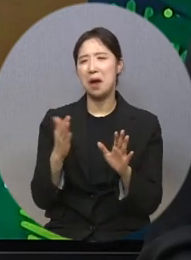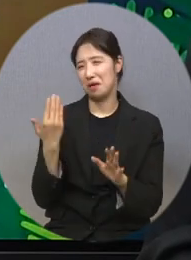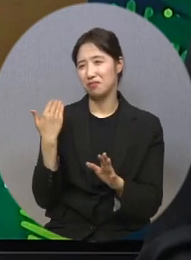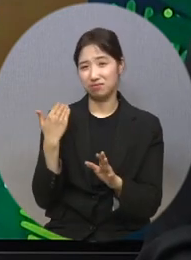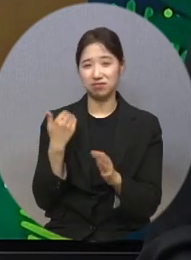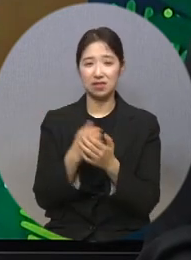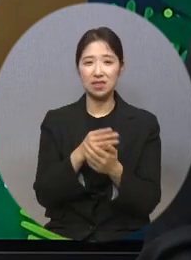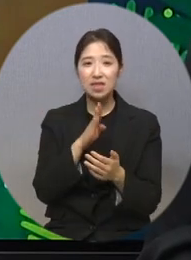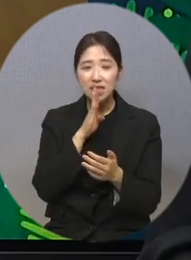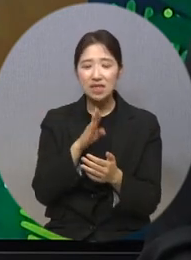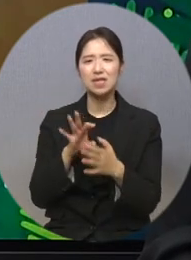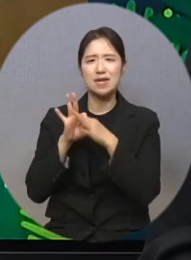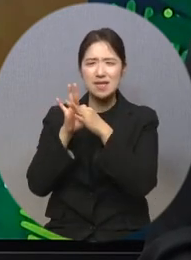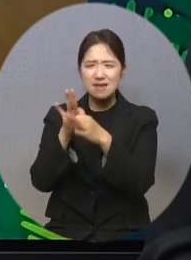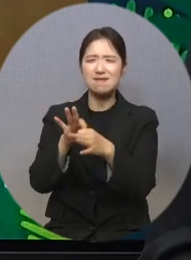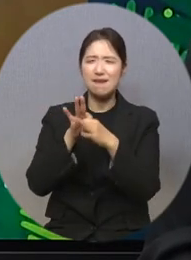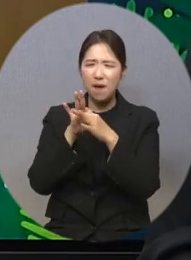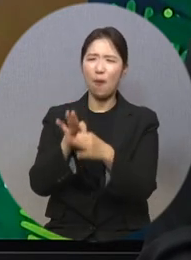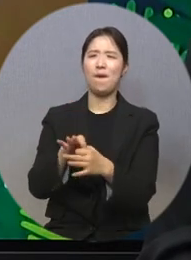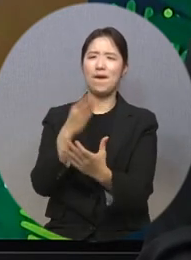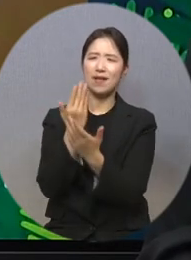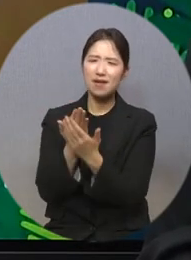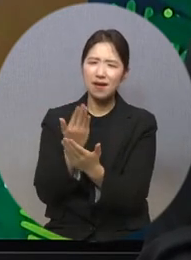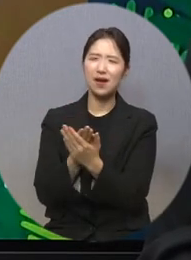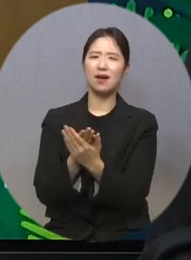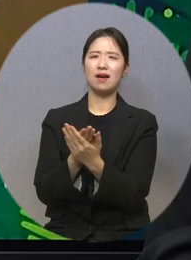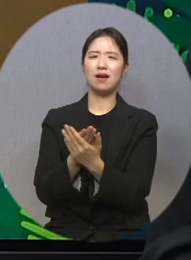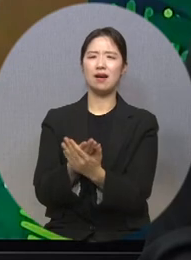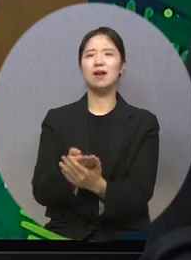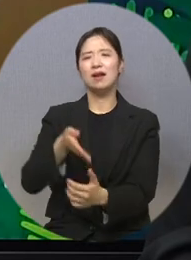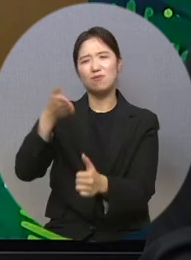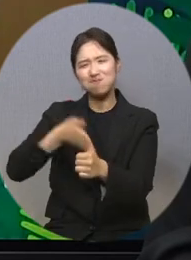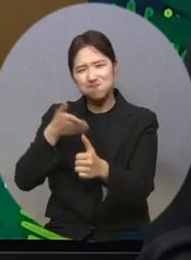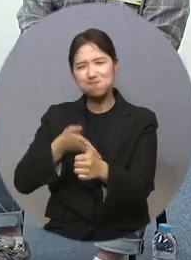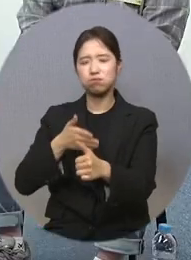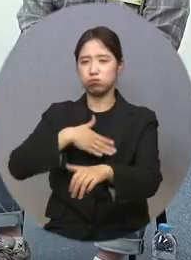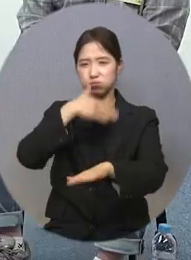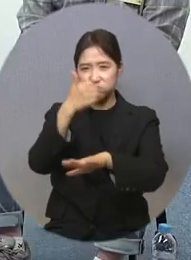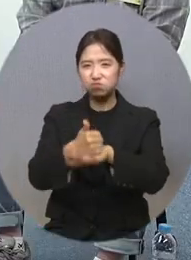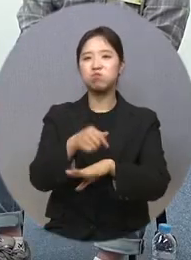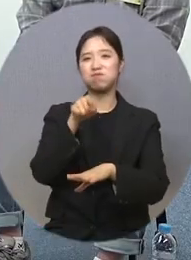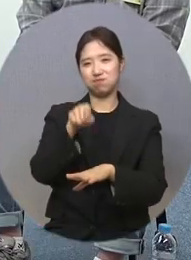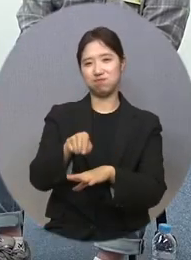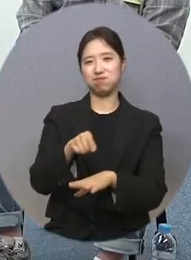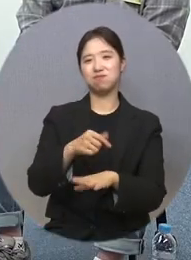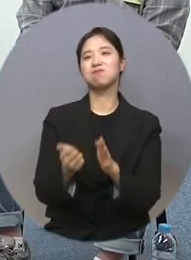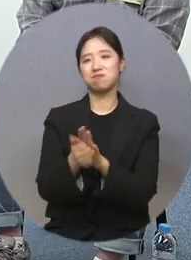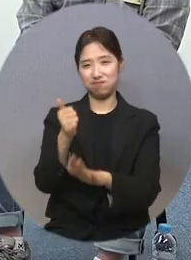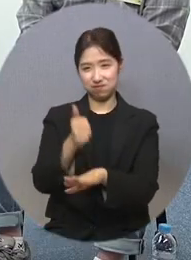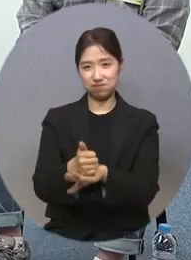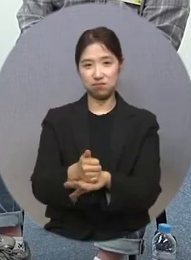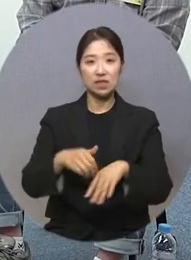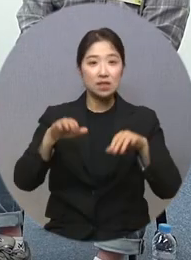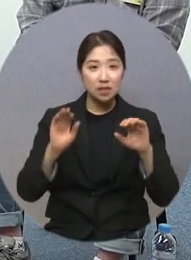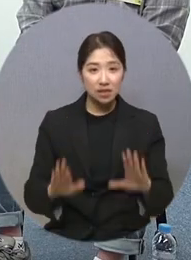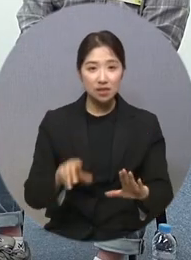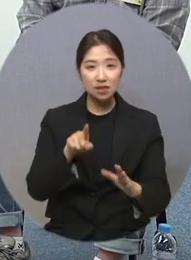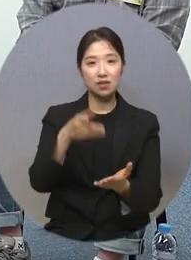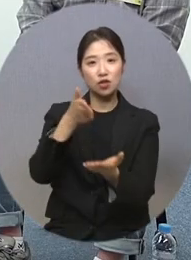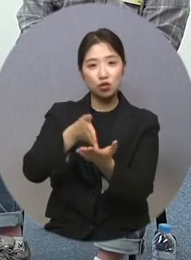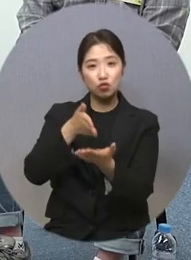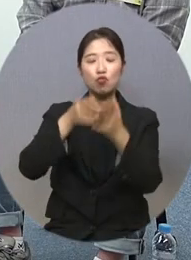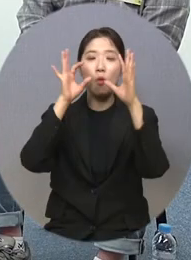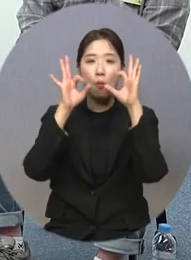사실은 지속적인 뭐 요구 이런 것들이 다 바탕이 된 거죠. 근데 지금 그 뉴스를